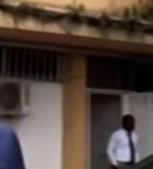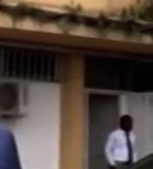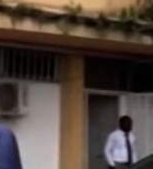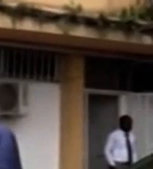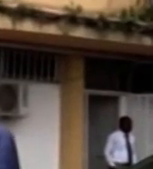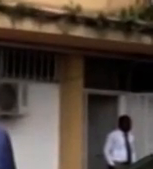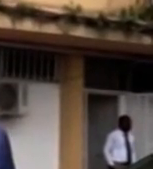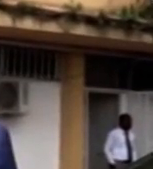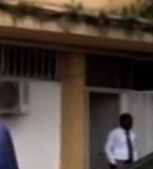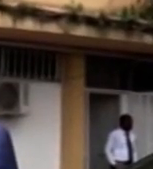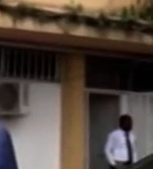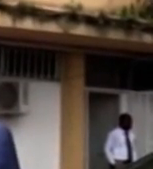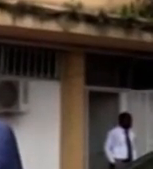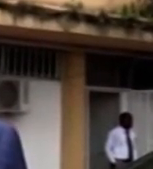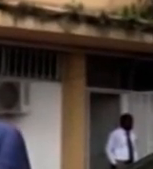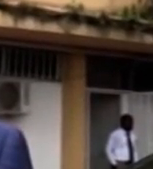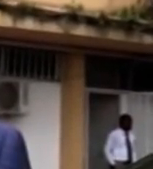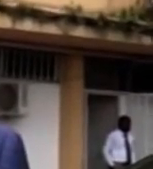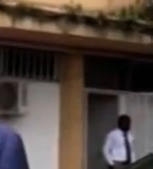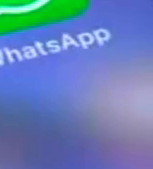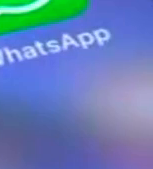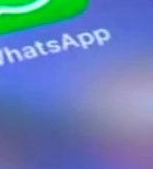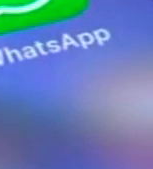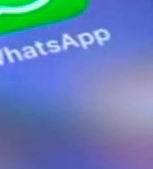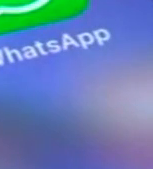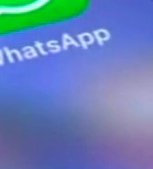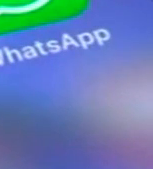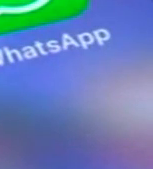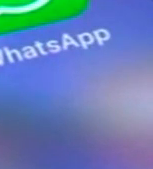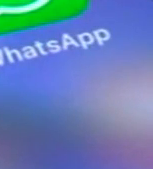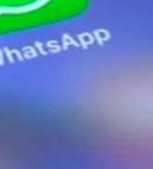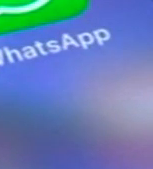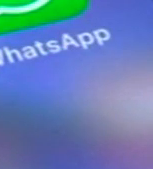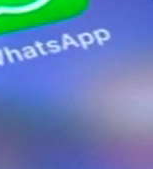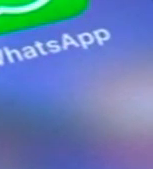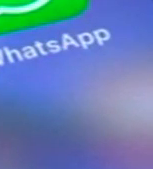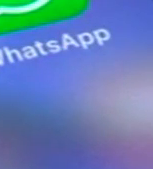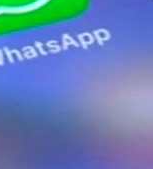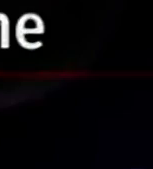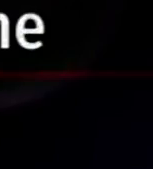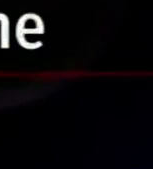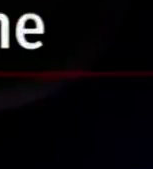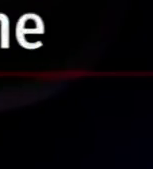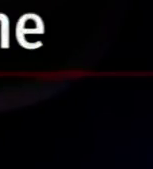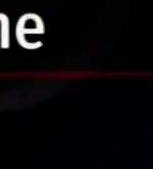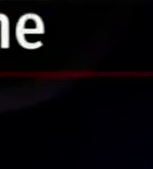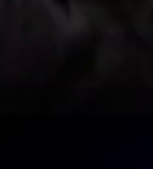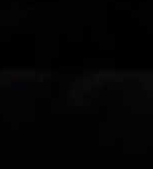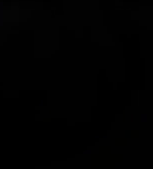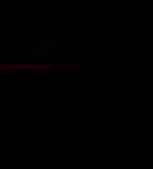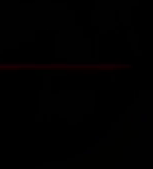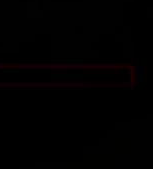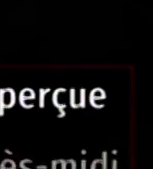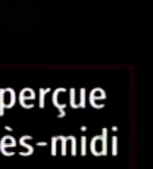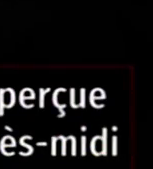d'avancer sur chacun de ces sujets. Les réseaux sociaux tels que Facebook, WhatsApp et Instagram ont connu des